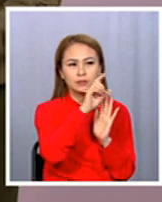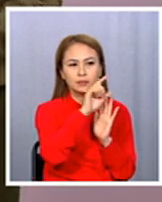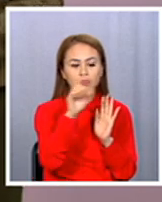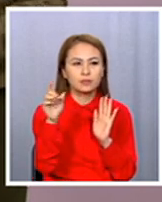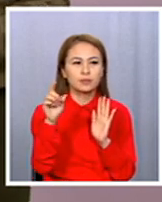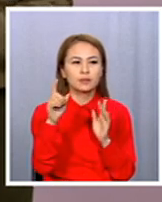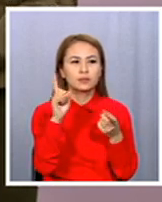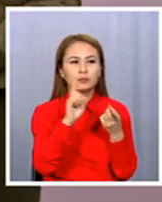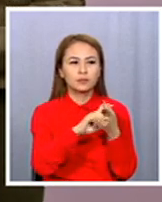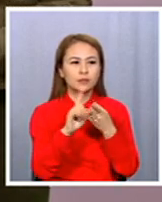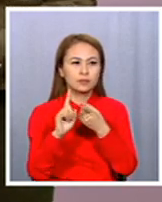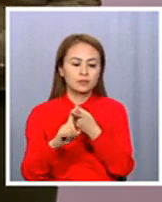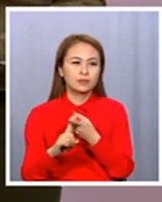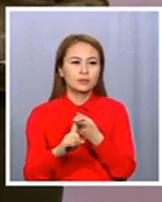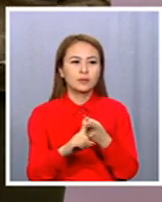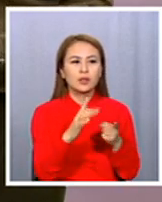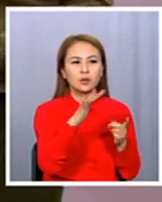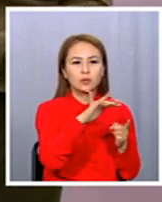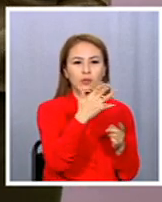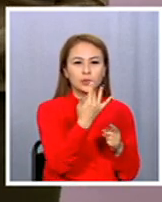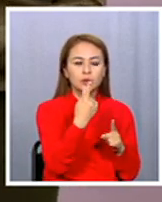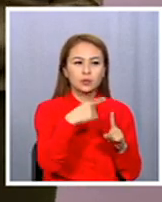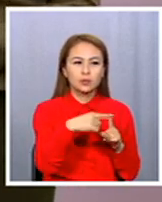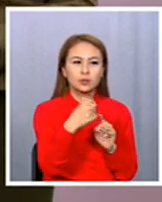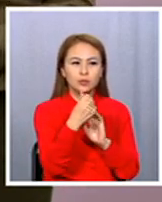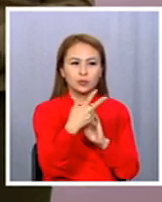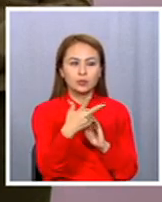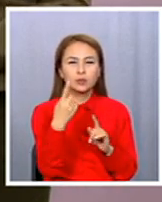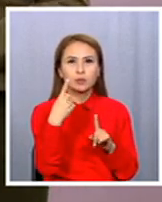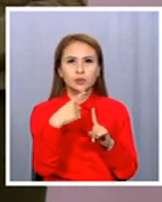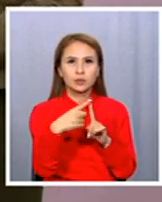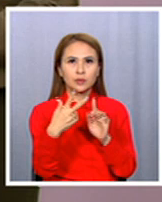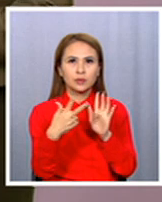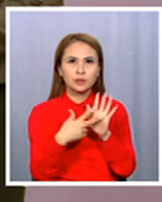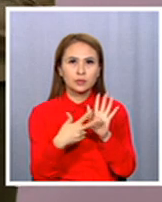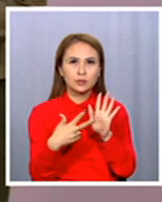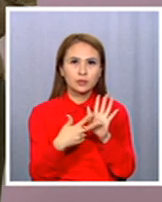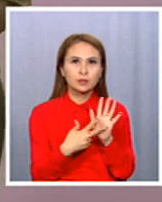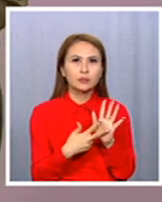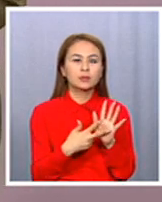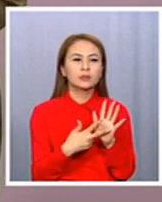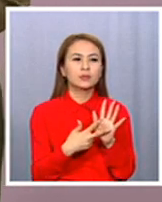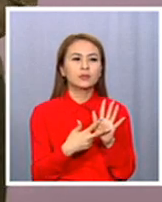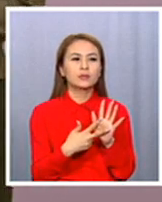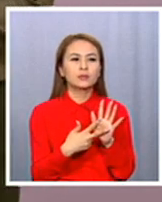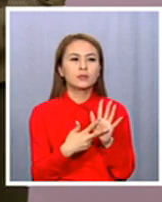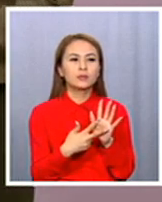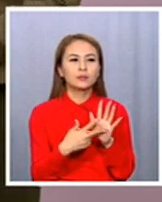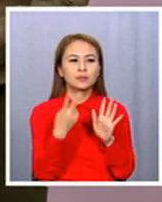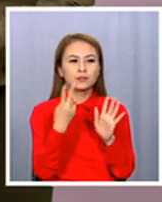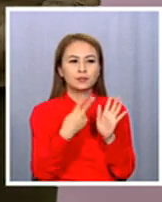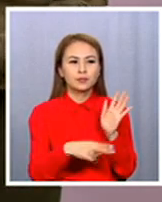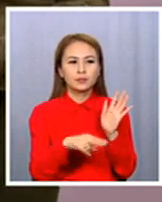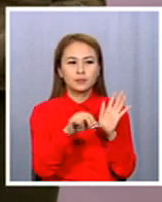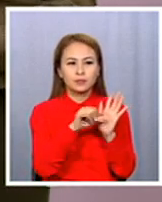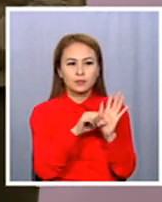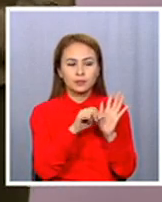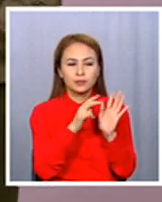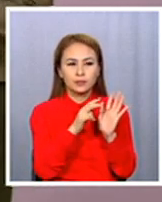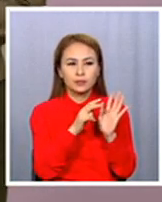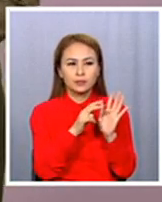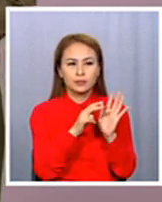бір-біріне қосамыз. 55, 13, 8 сандарының қосындысы 76-ға тең,